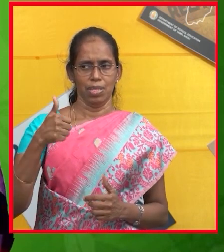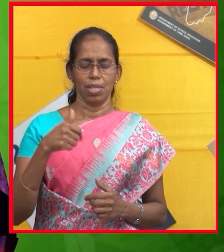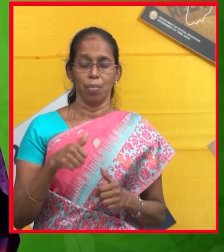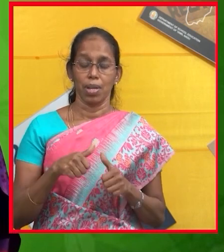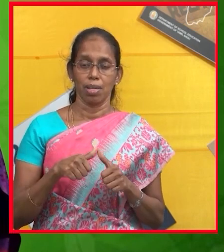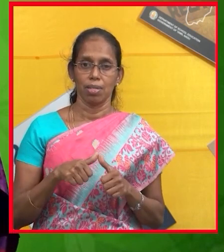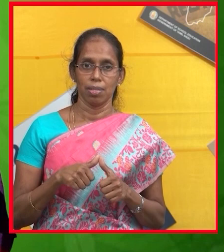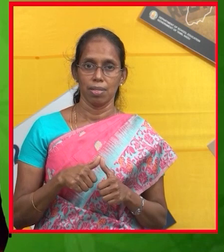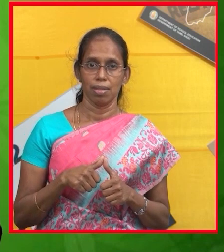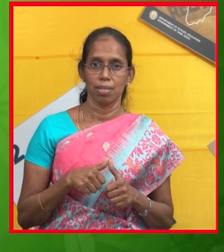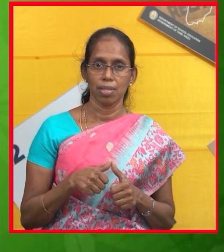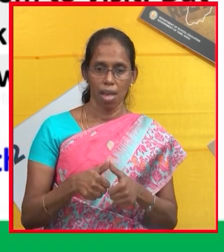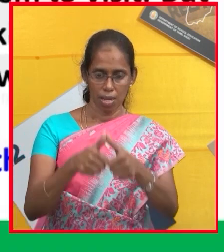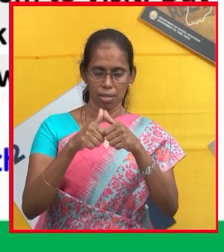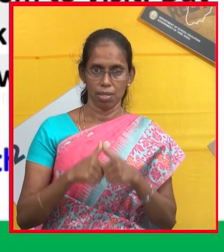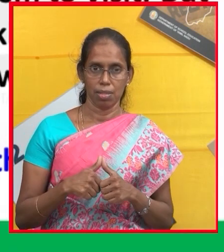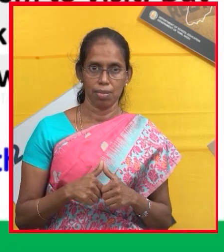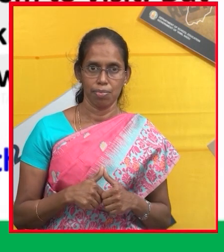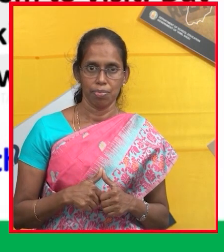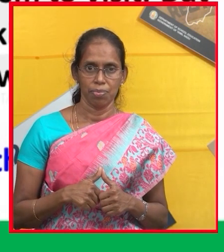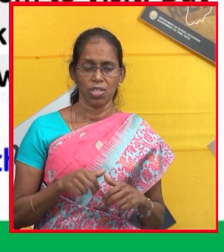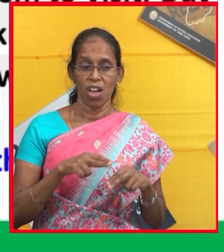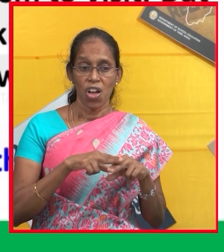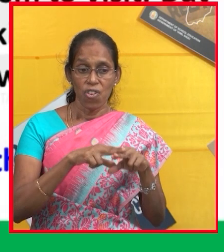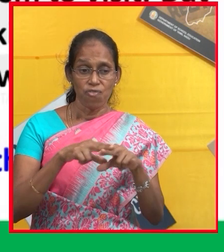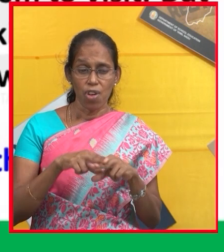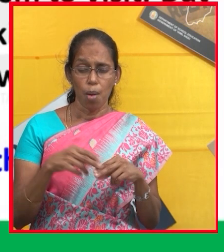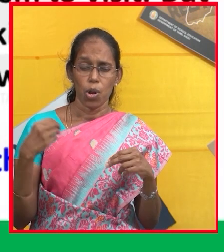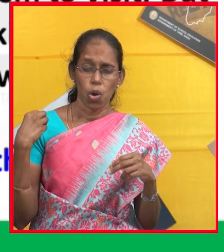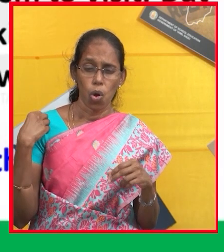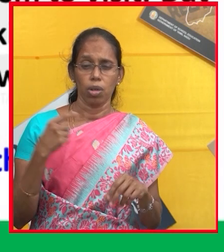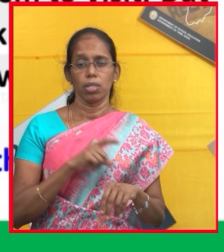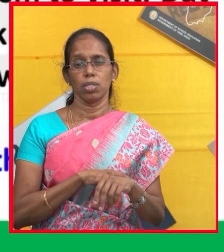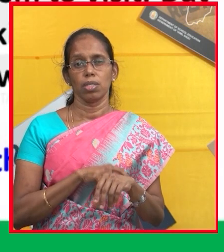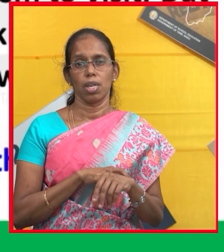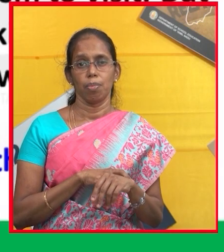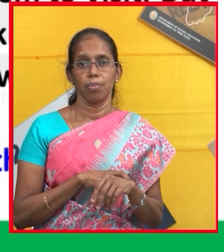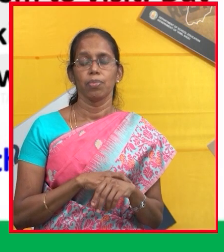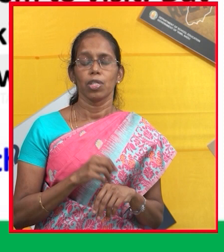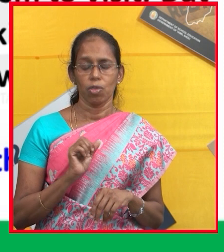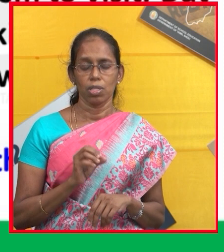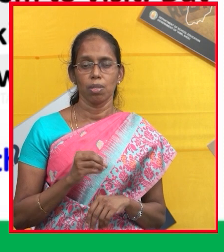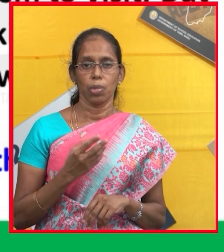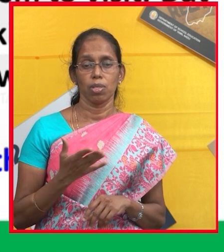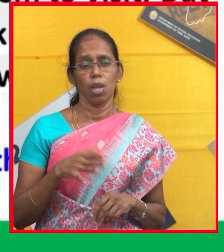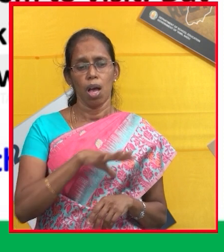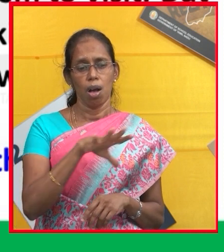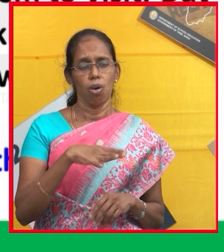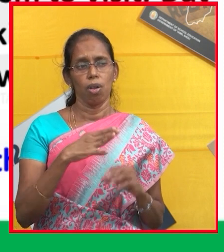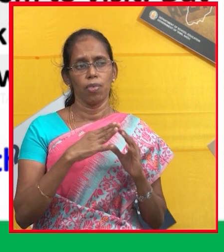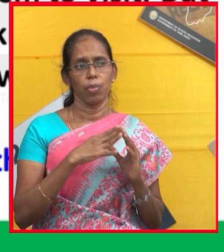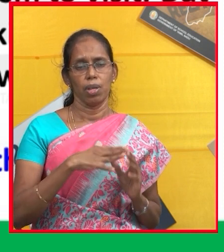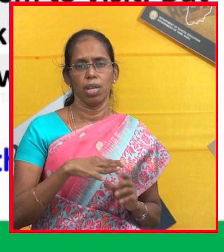ரிப்ளை பண்ணுறாங்க, வார்த்திகா ஜோஷி, அவர் ஃபேமிலிஸ் டிட் ஹாவ் a hard time, but that was because most of them